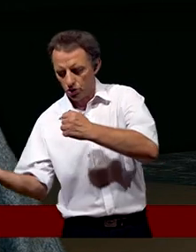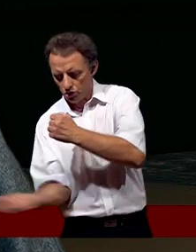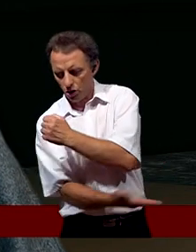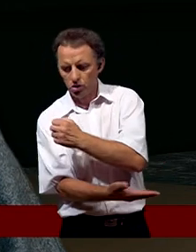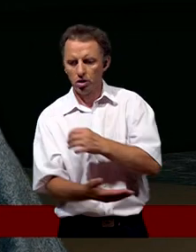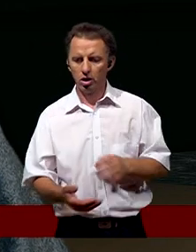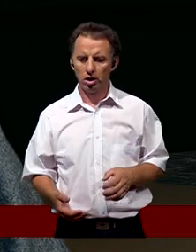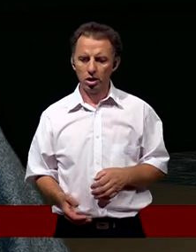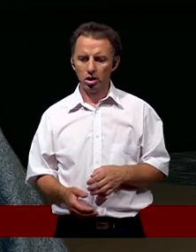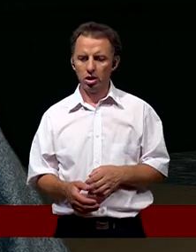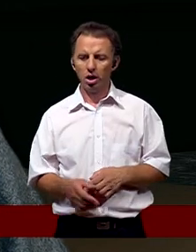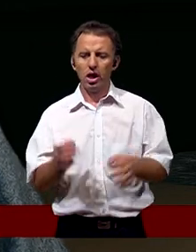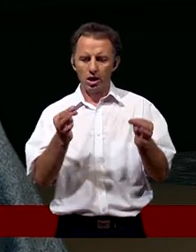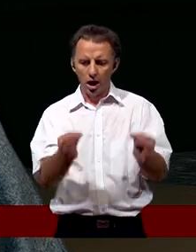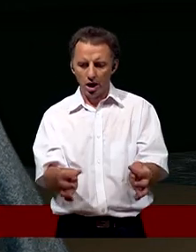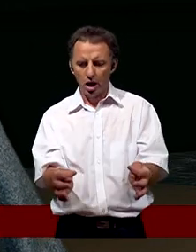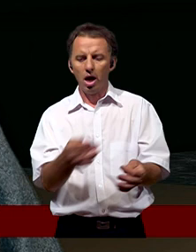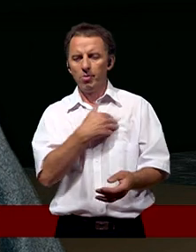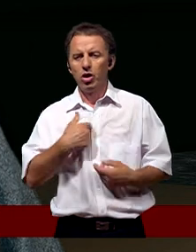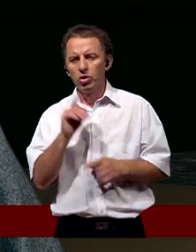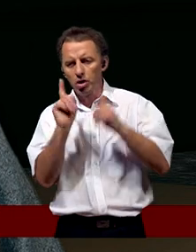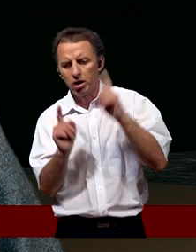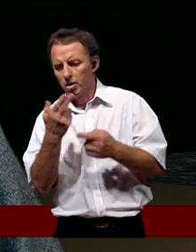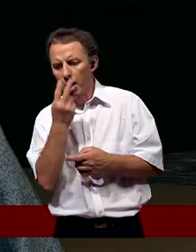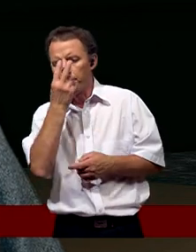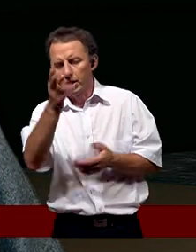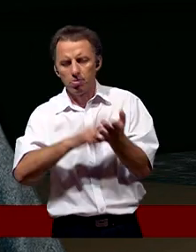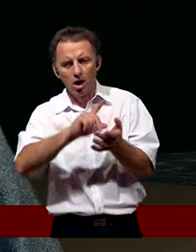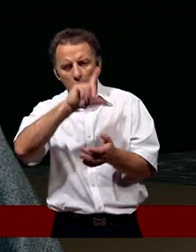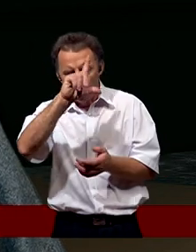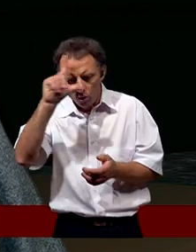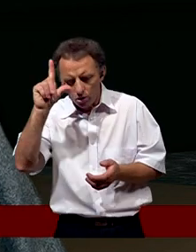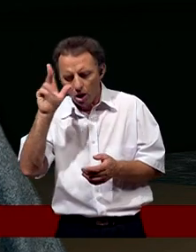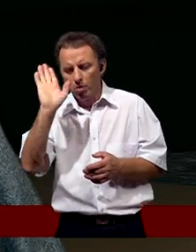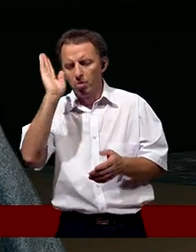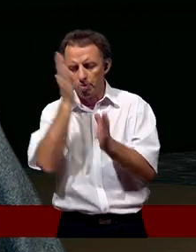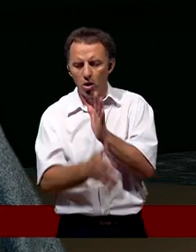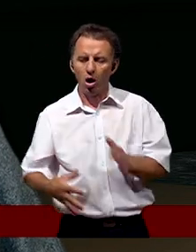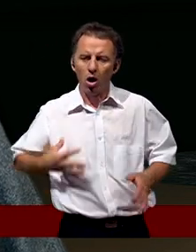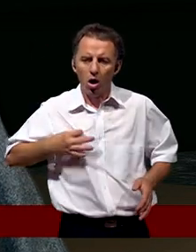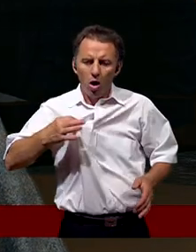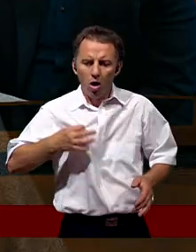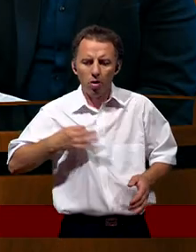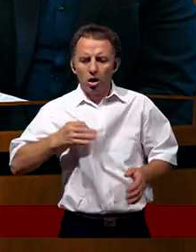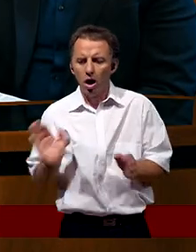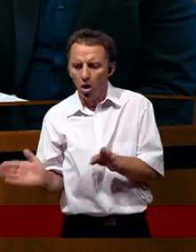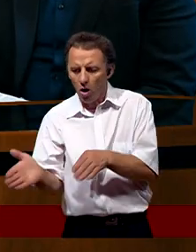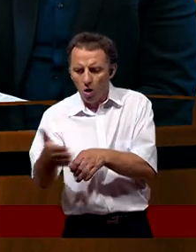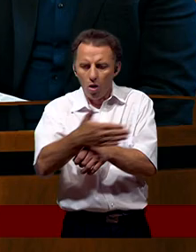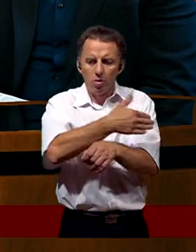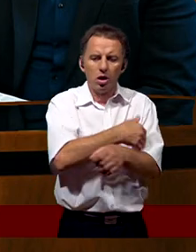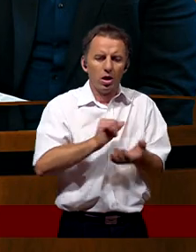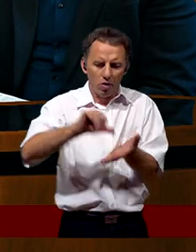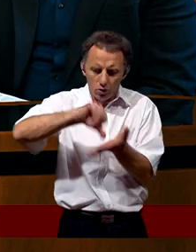ściąć. No i teraz, czy my czasem nie patrzymy tak na ludzi? Tak. Po prostu obojętnie, z obojętnością. Omijamy